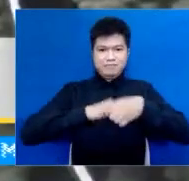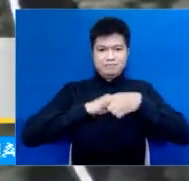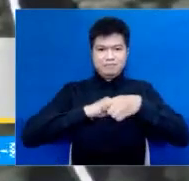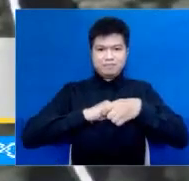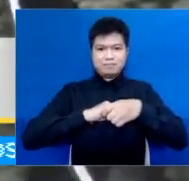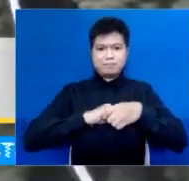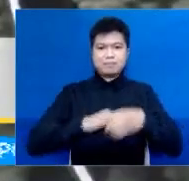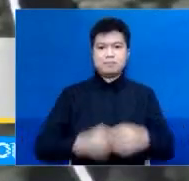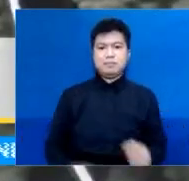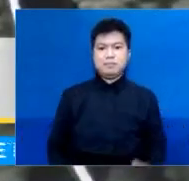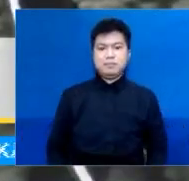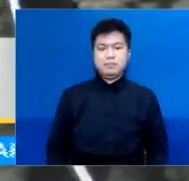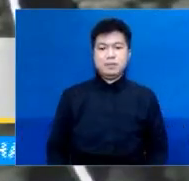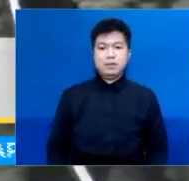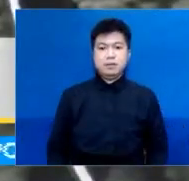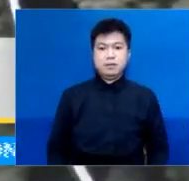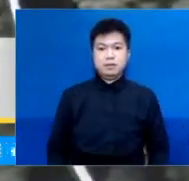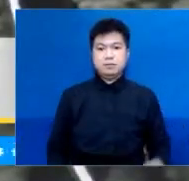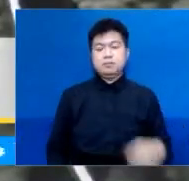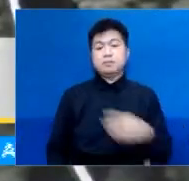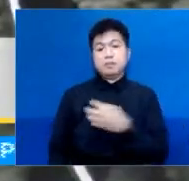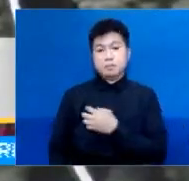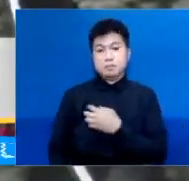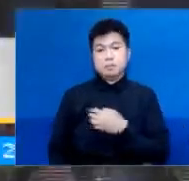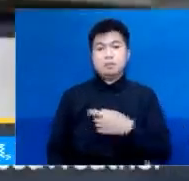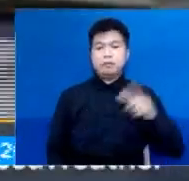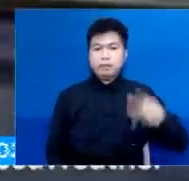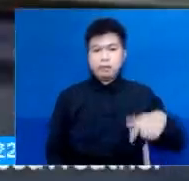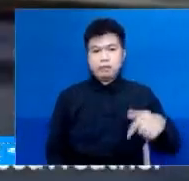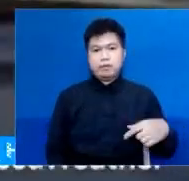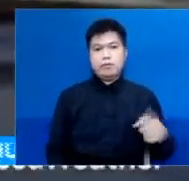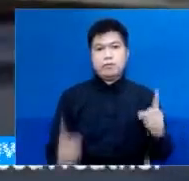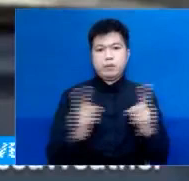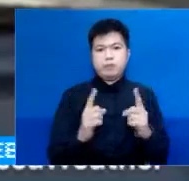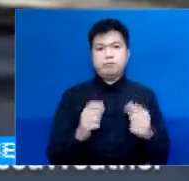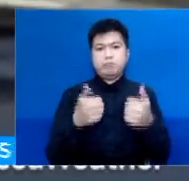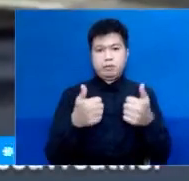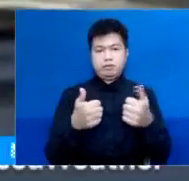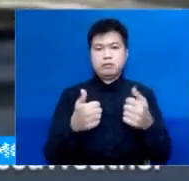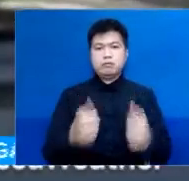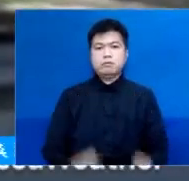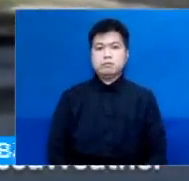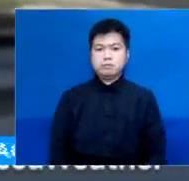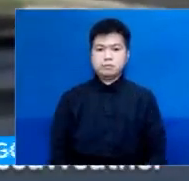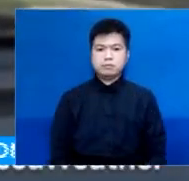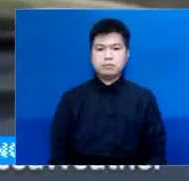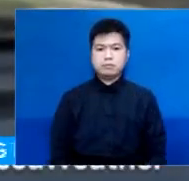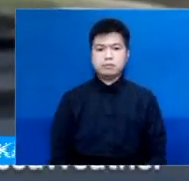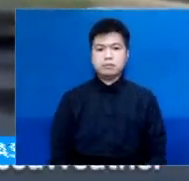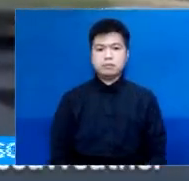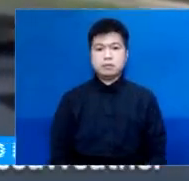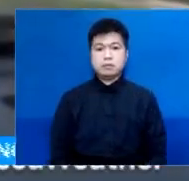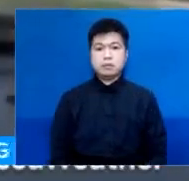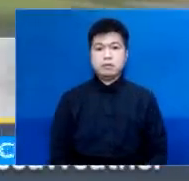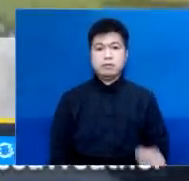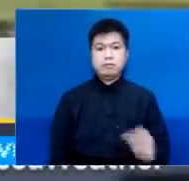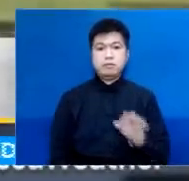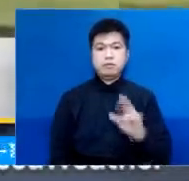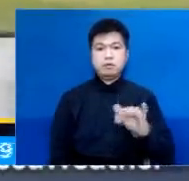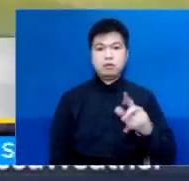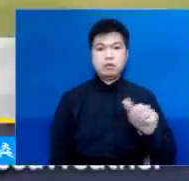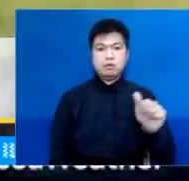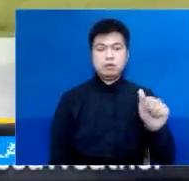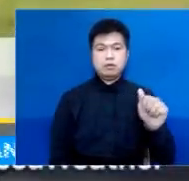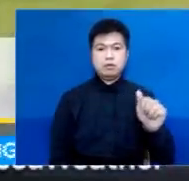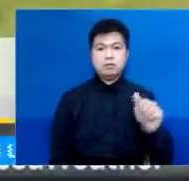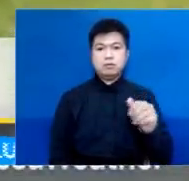ang mga pulis dahil nagkaayos na ang dalawang lalaki. Sa Florida sa Amerika, napatigil sa daan ang mga residenteng yan